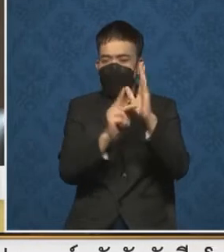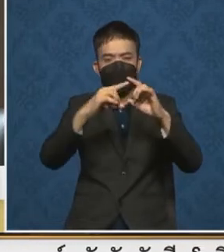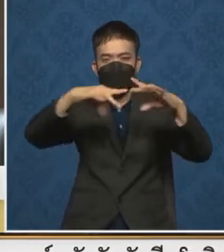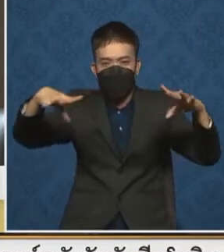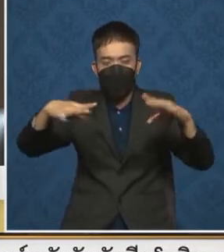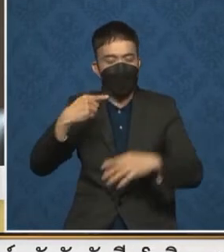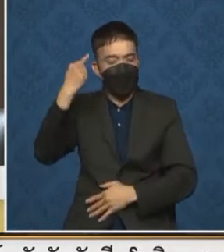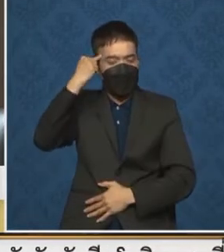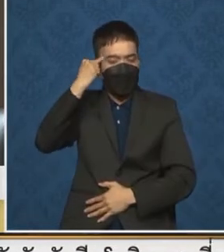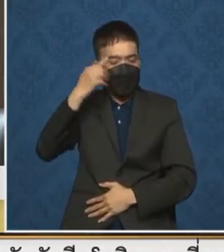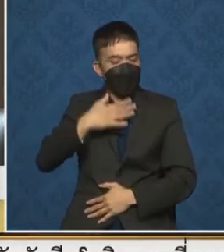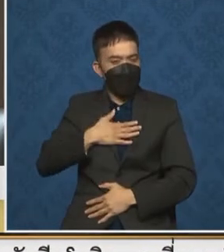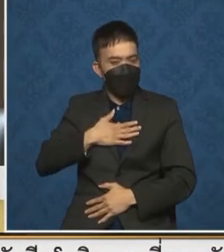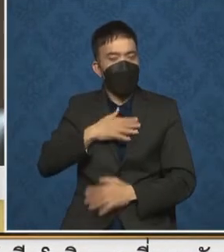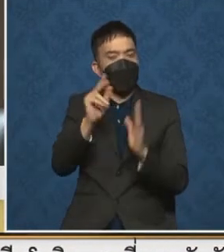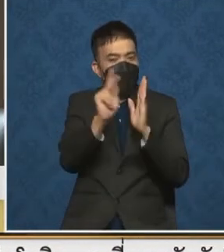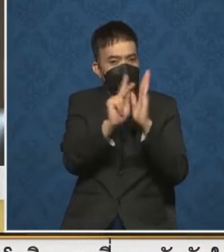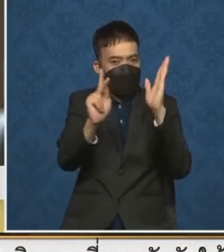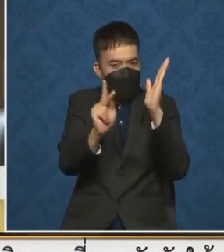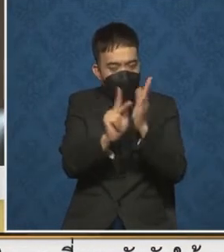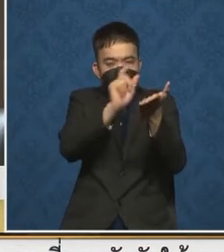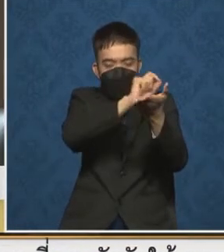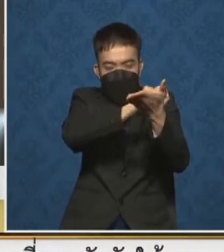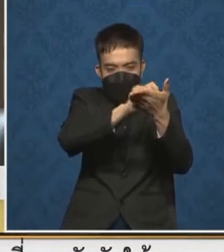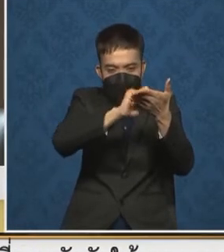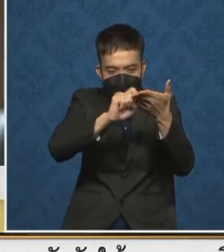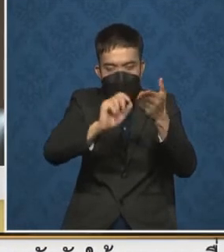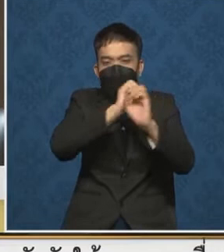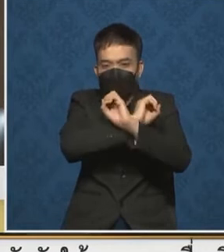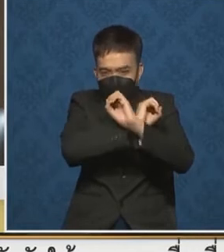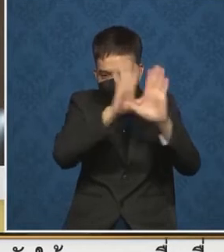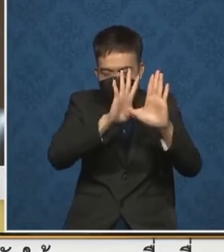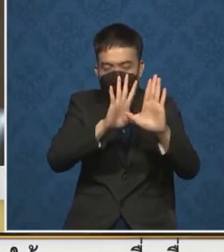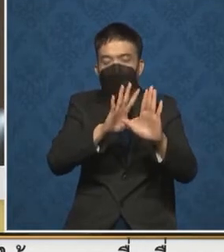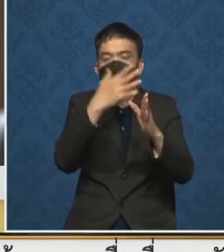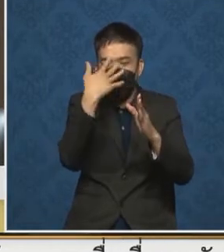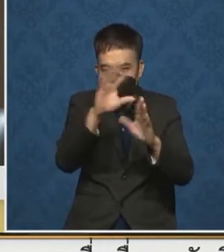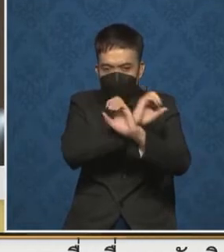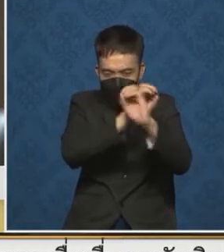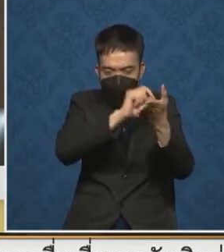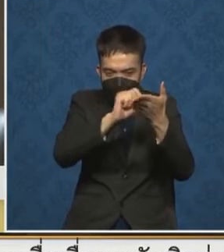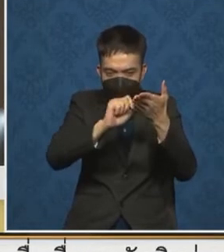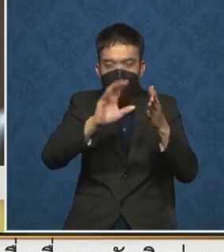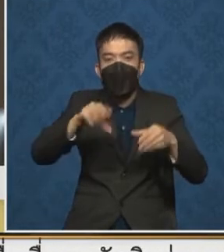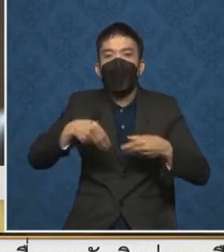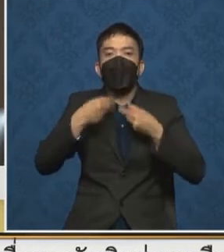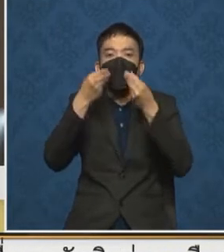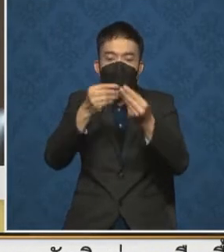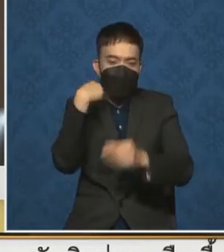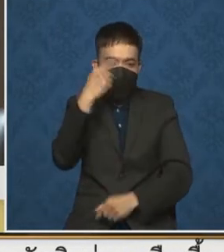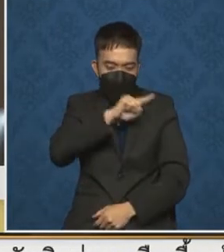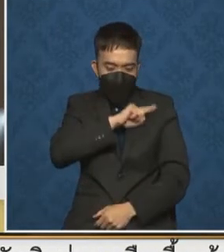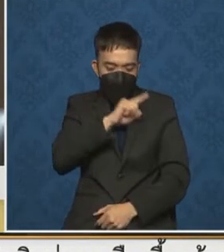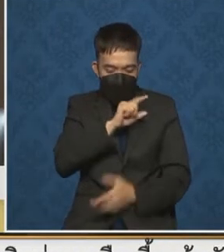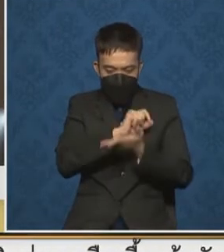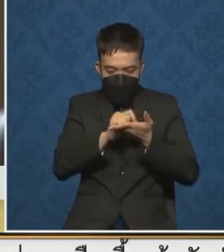ามหักนิตธรรม กฎหมายเป็นรกอักษรมีความชัดเจนในตวเองแล้วผู้ร่างกเขีนไ้ชัเจน